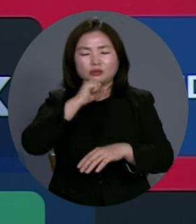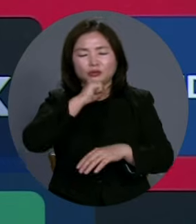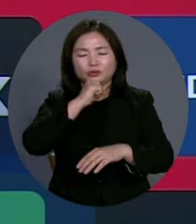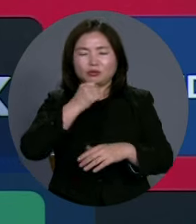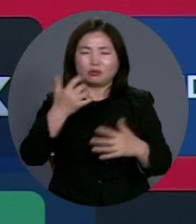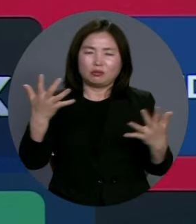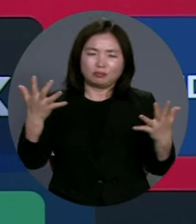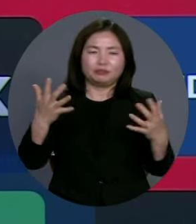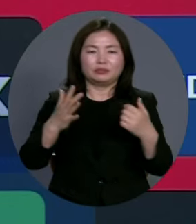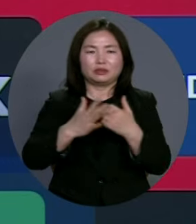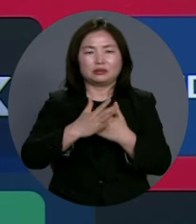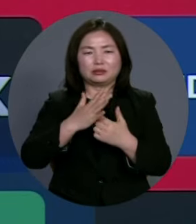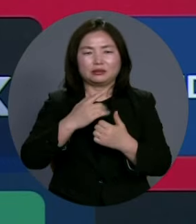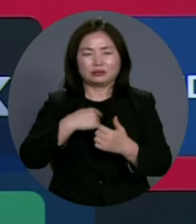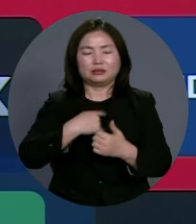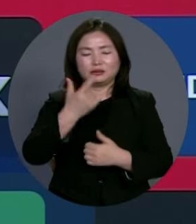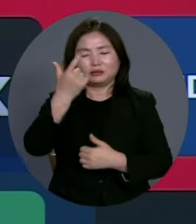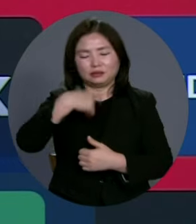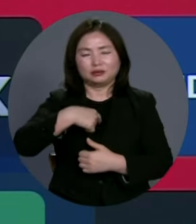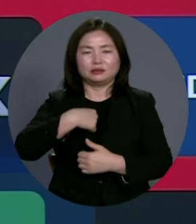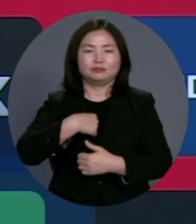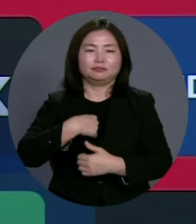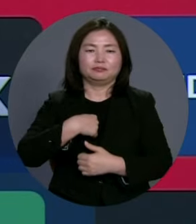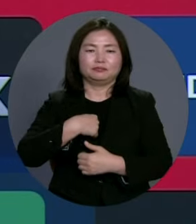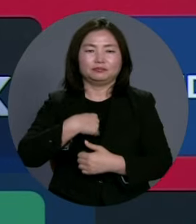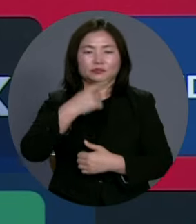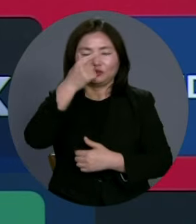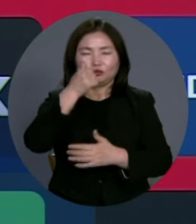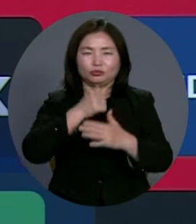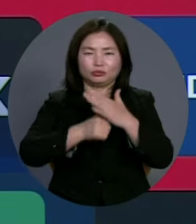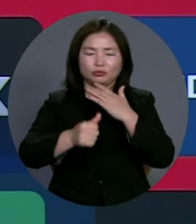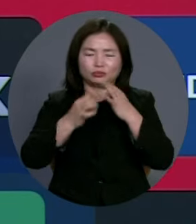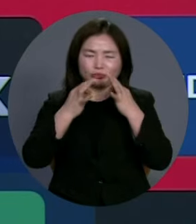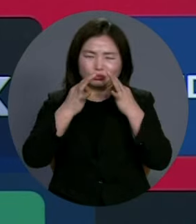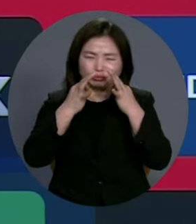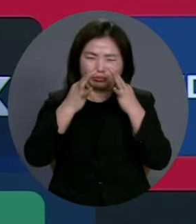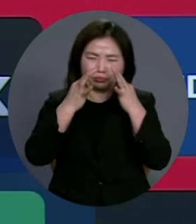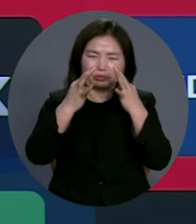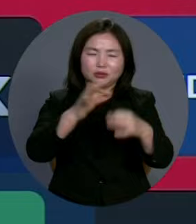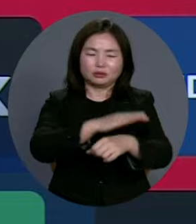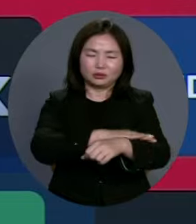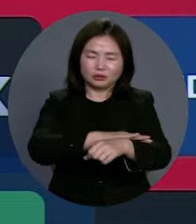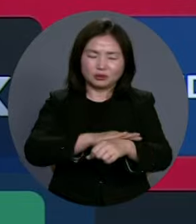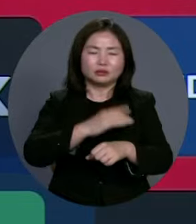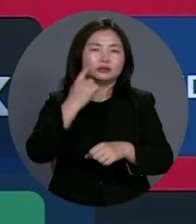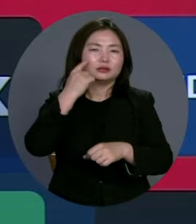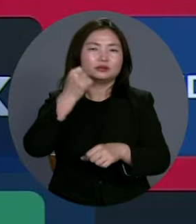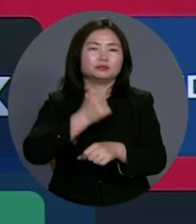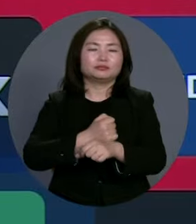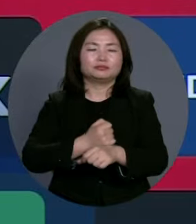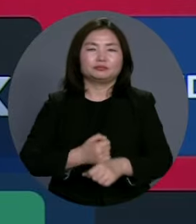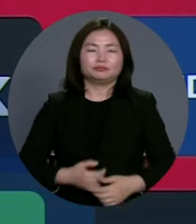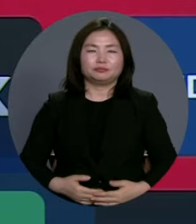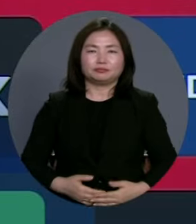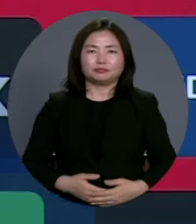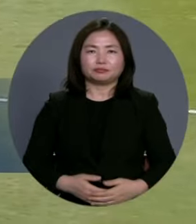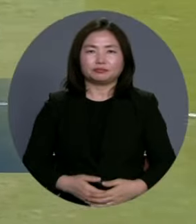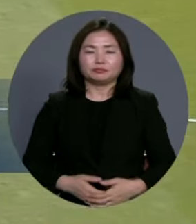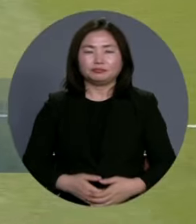거는 전적으로 제 책임이고 선수들은 최선을 다했다고 생각을